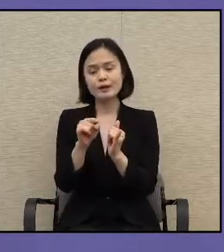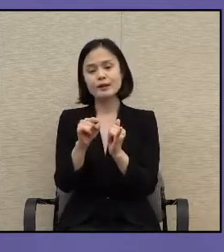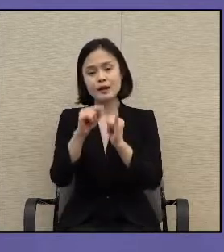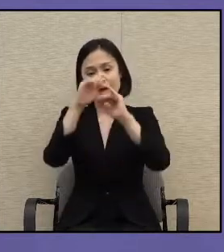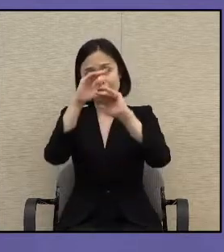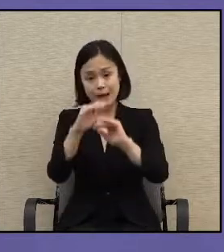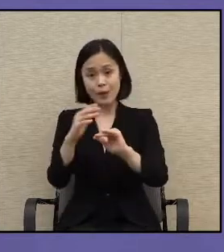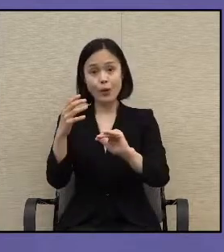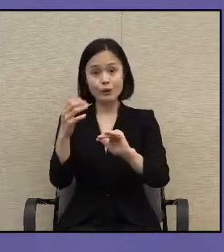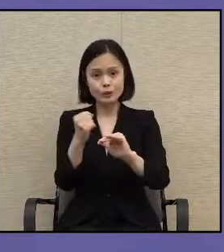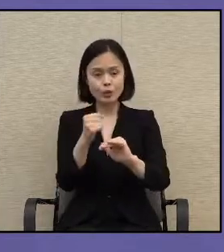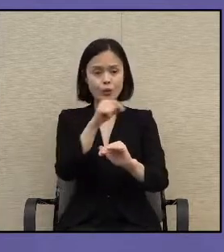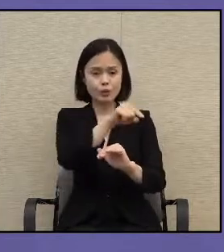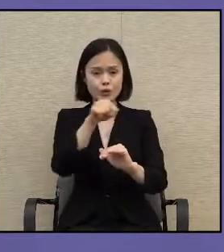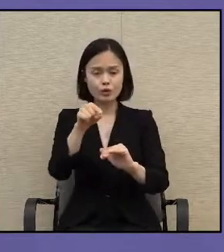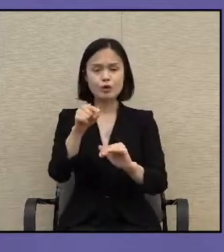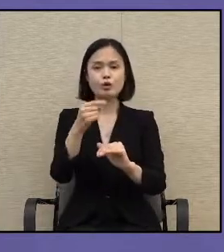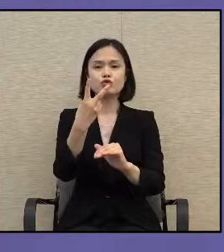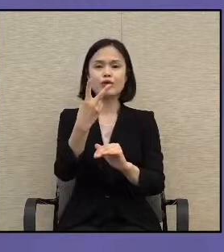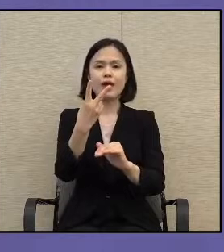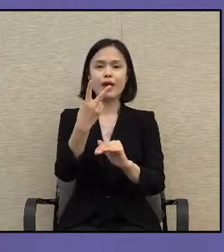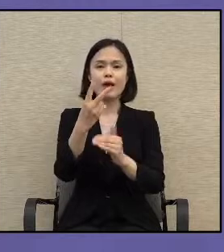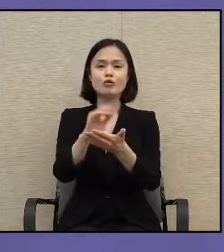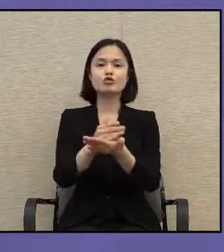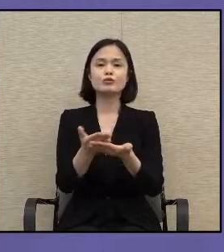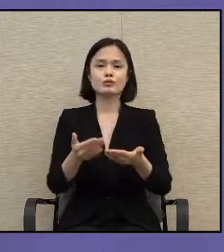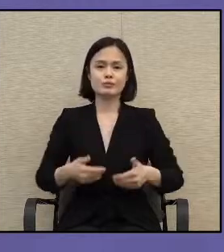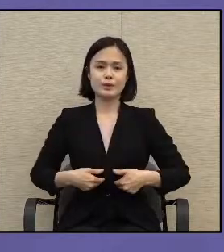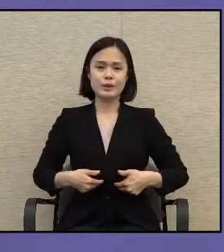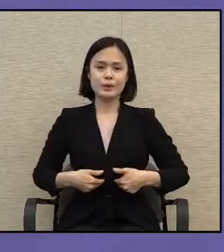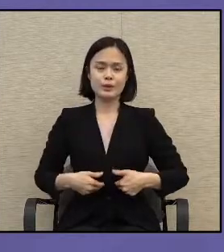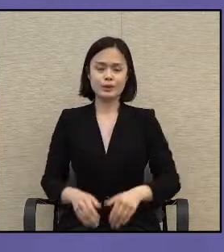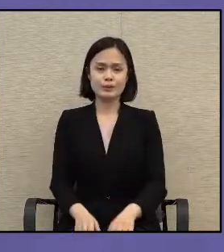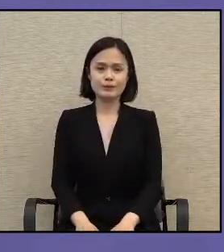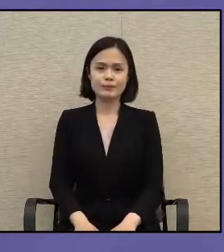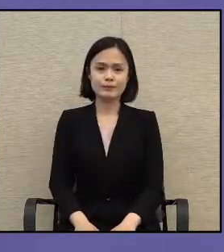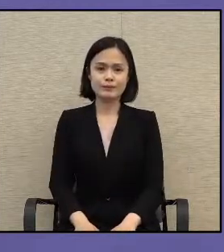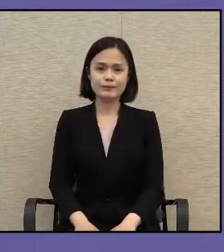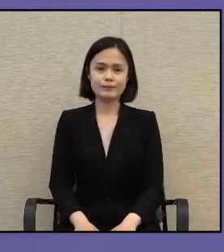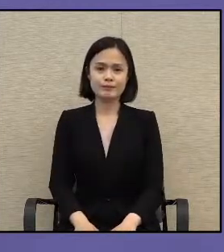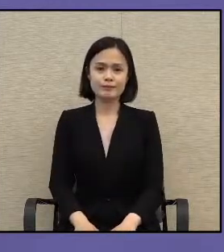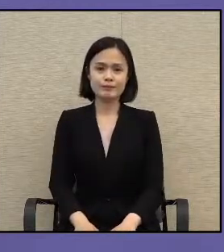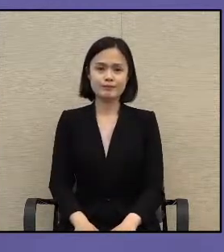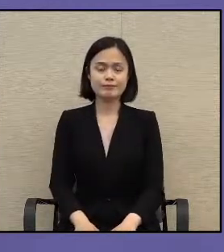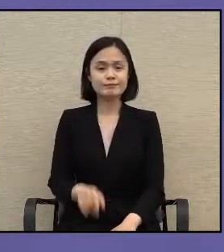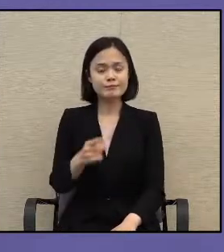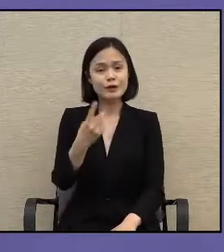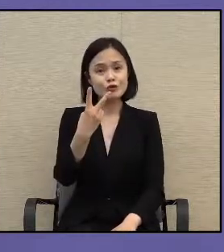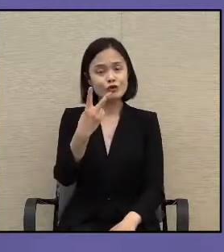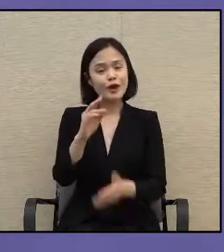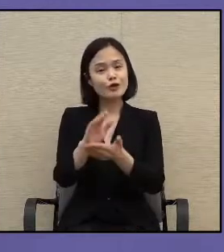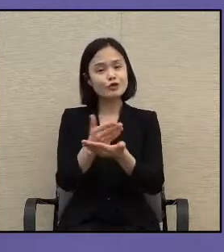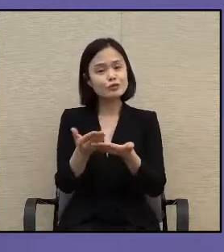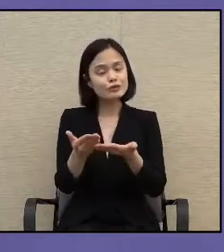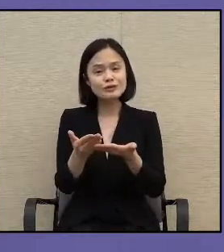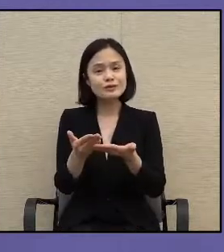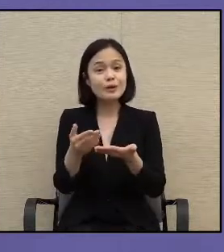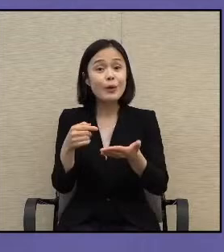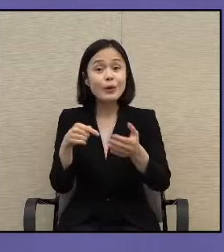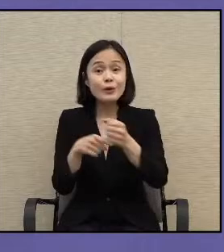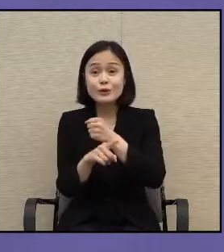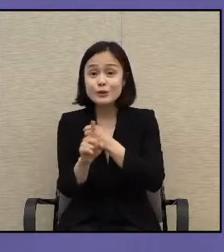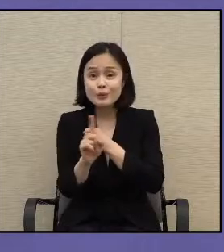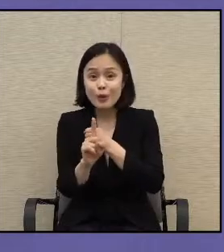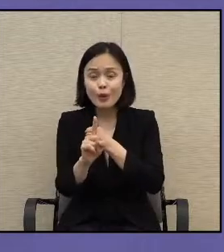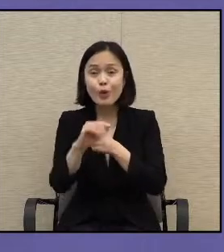필요가 있고, 그 이야기도 왜 했는지는 이제 나중에 결말 부분에서 말씀을 다시 드리도록